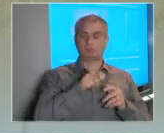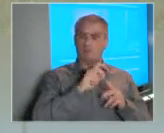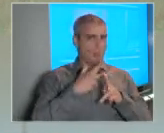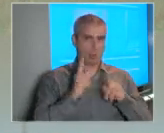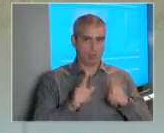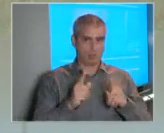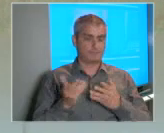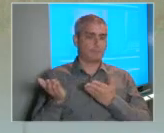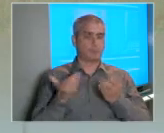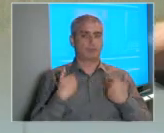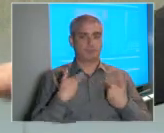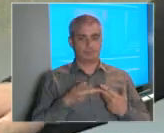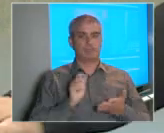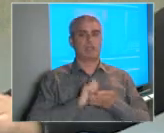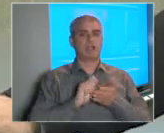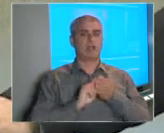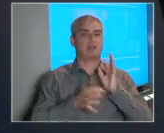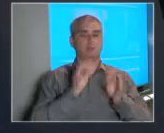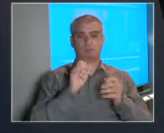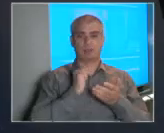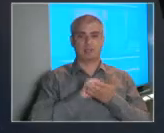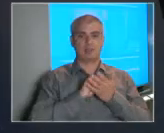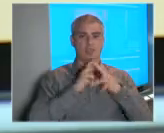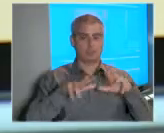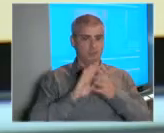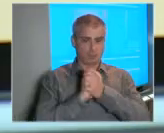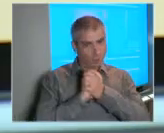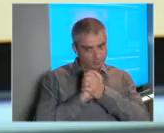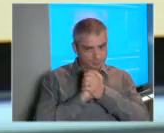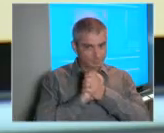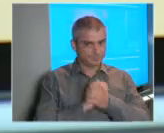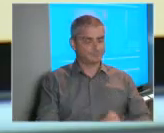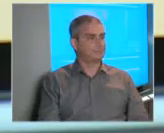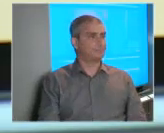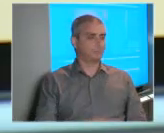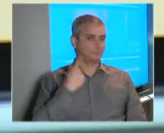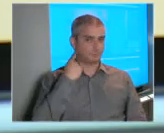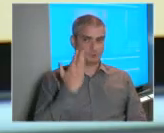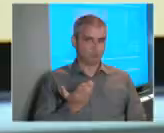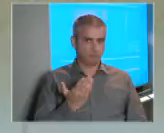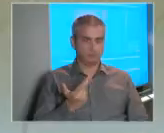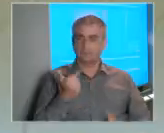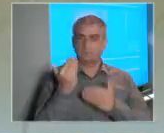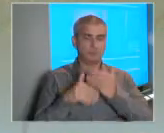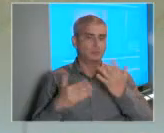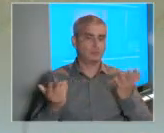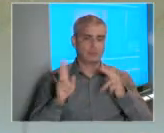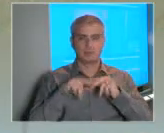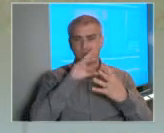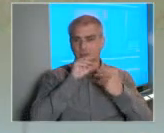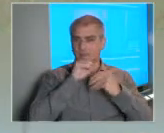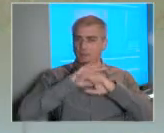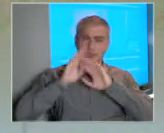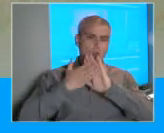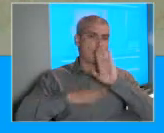רק, אורחי באולפן, כתב המשפט של הארץ, נתנאל בנדל, שלום. שלום, שלום. שמע, בסוף, אחרי שדיברנו לאורך